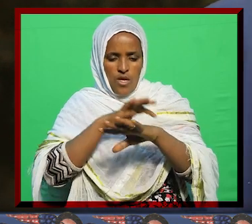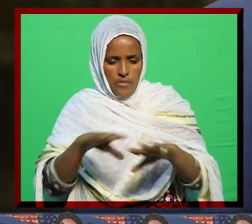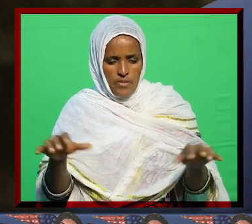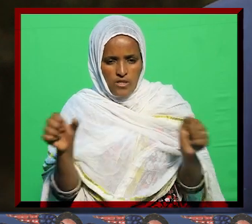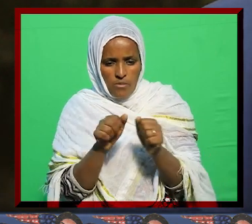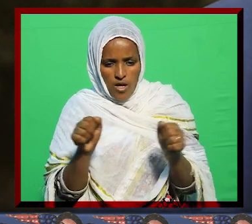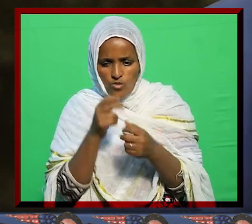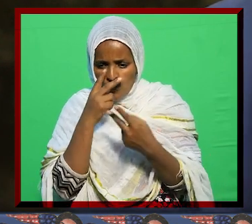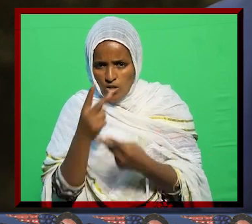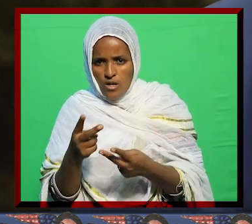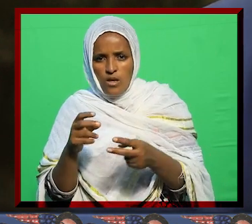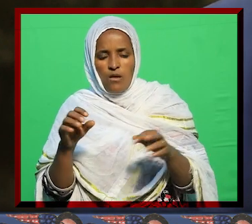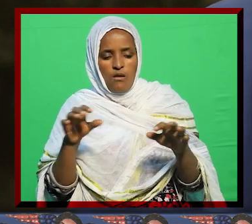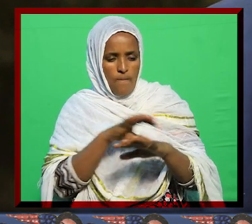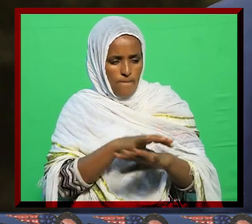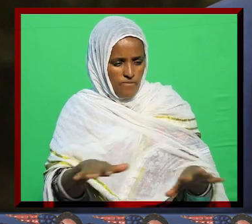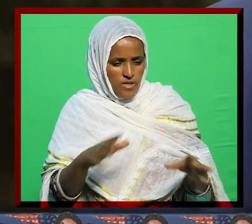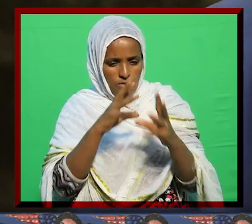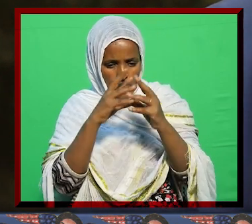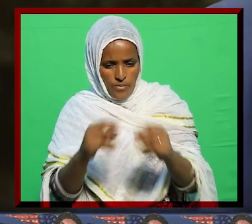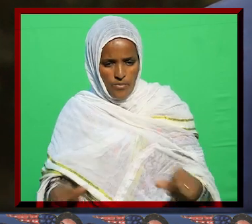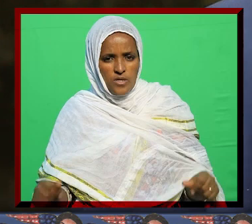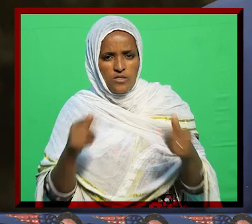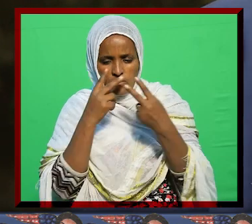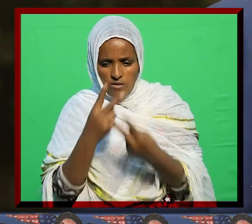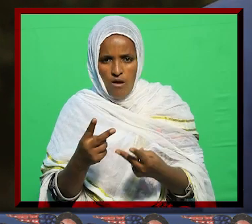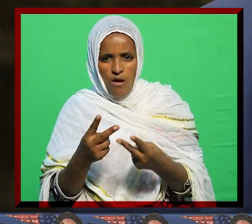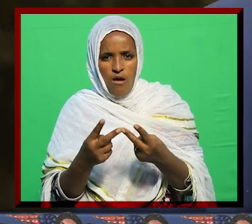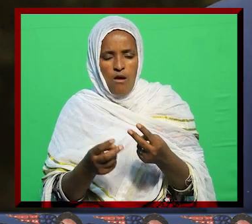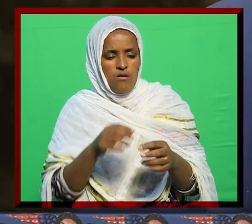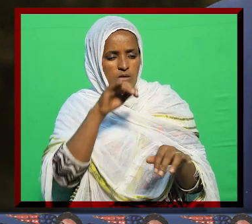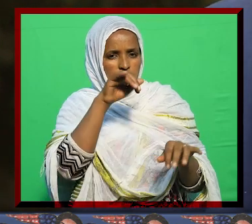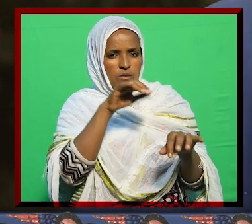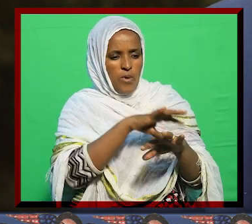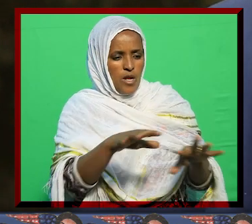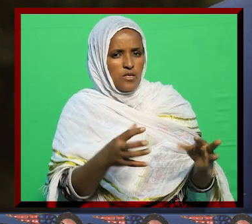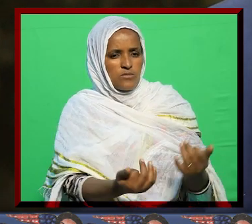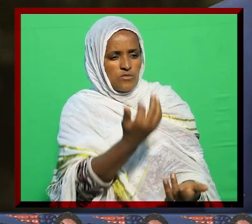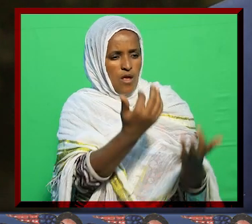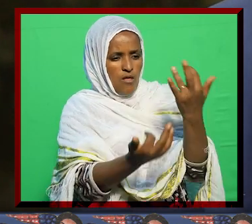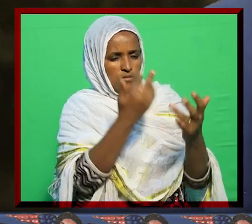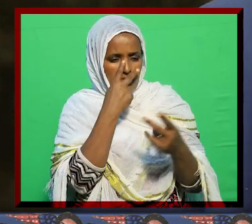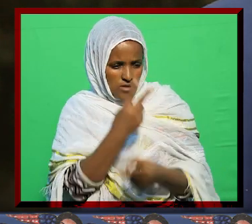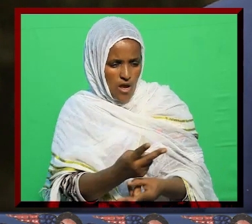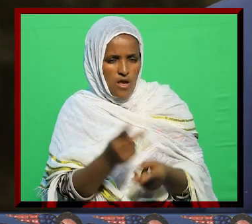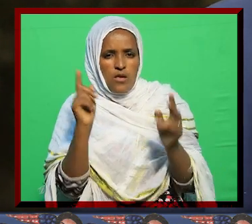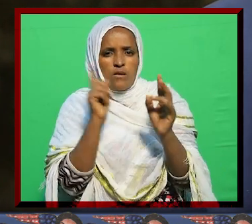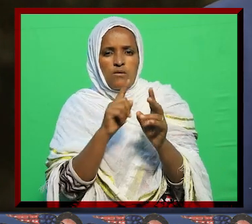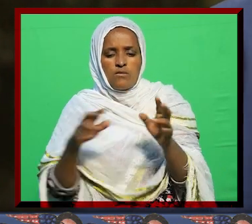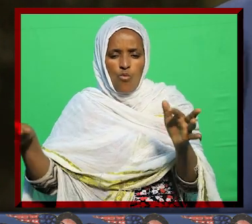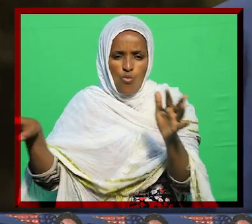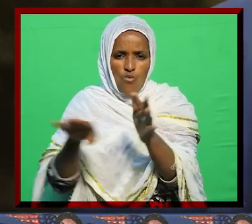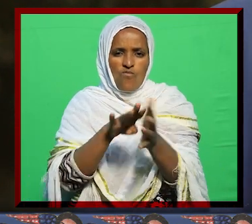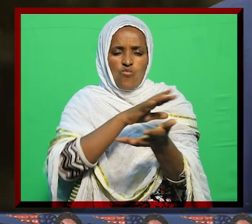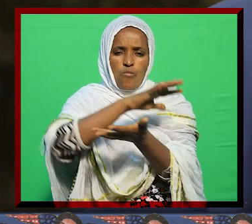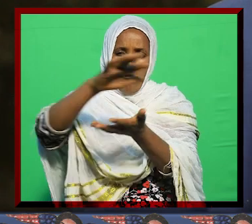የመሬት መንቀጥቀጡ ስናይ የመሬት መንሸራተቱ ስናይ የእሳተ ገሞራ ፍንደታው ስናይ ምን ልበላችሁ